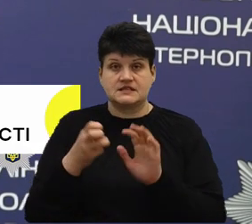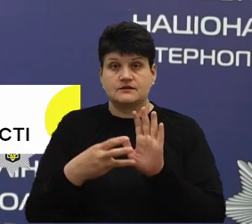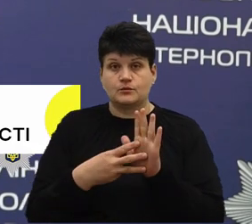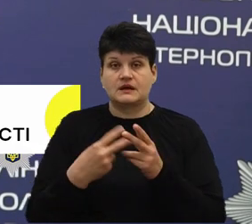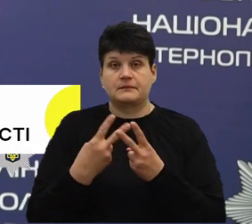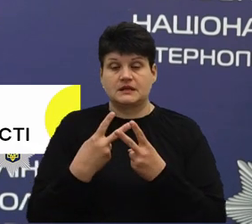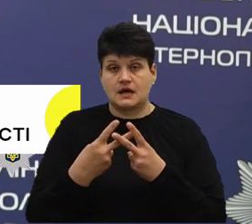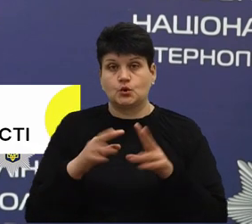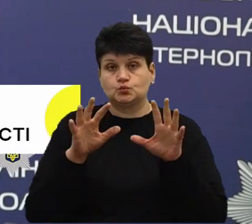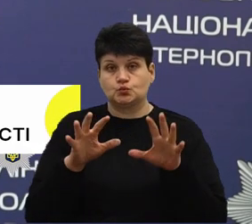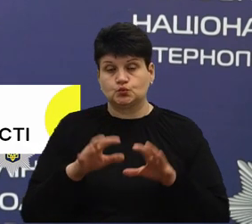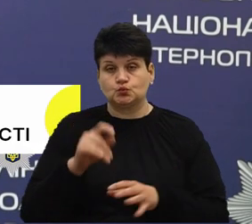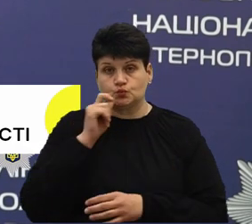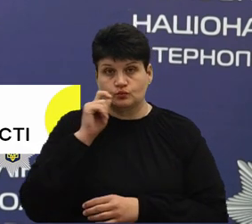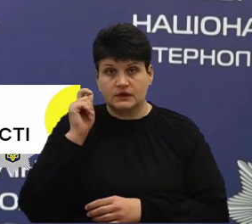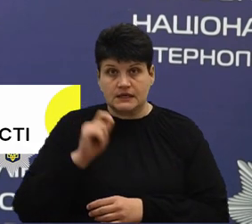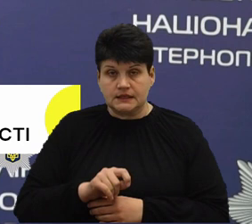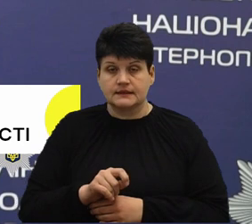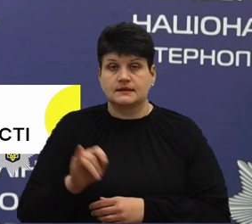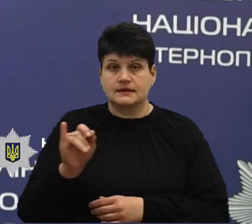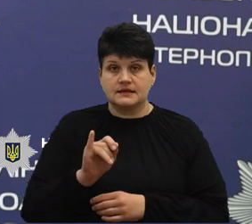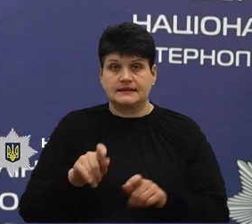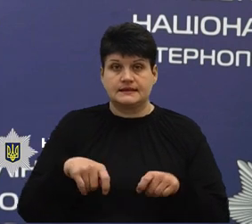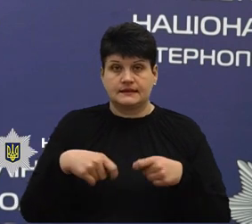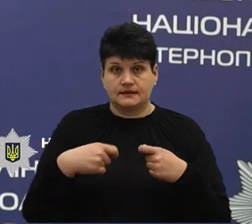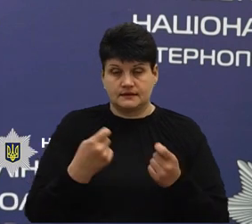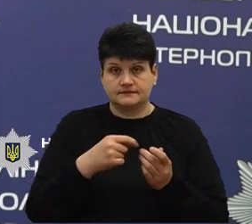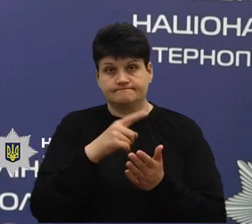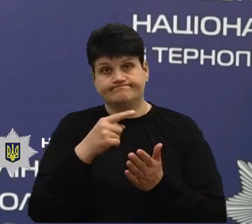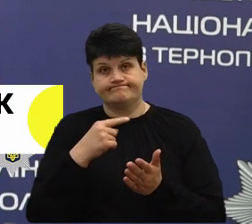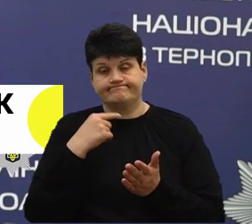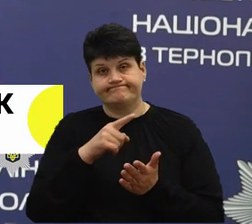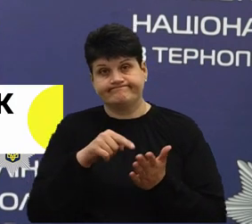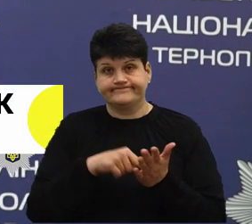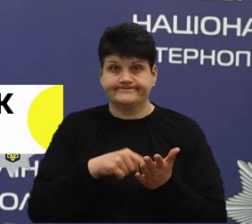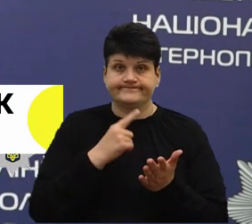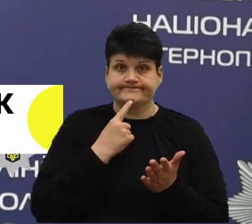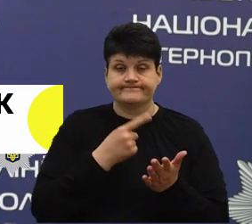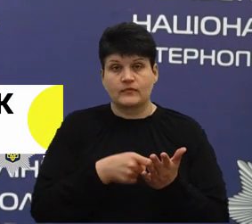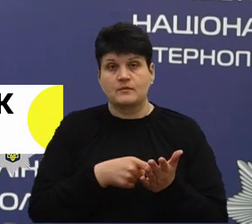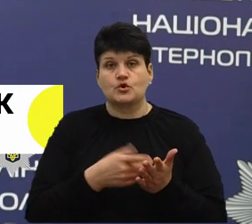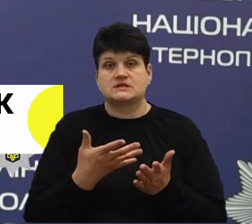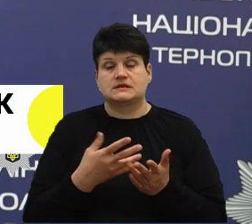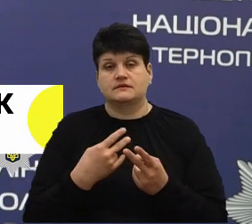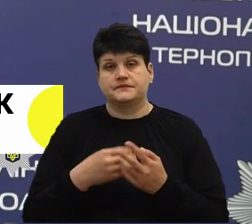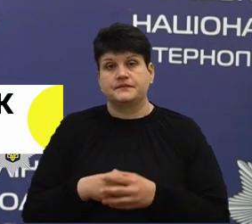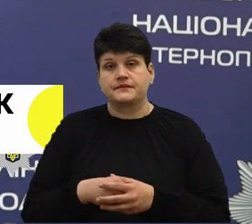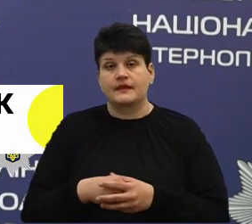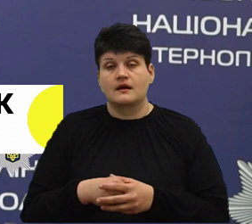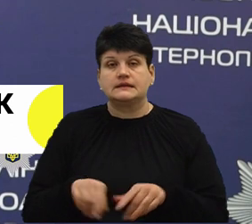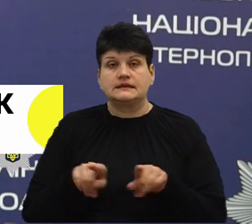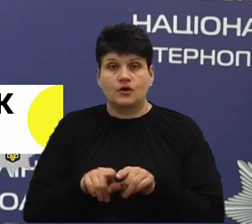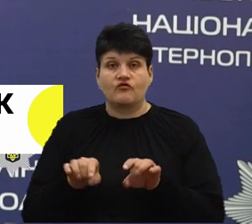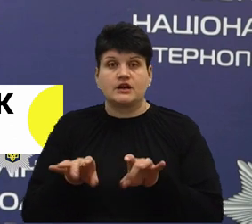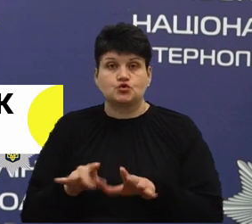кримінально-процесуального кодексу України та вручена підозру за частиною другою статті 307 Кримінального кодексу України також